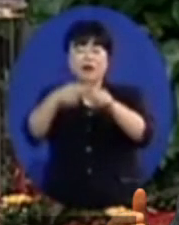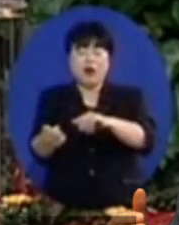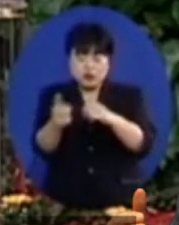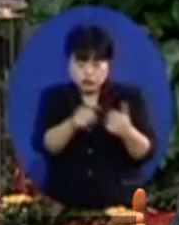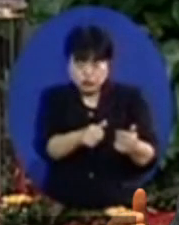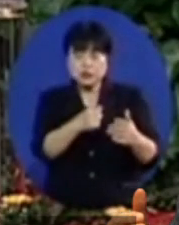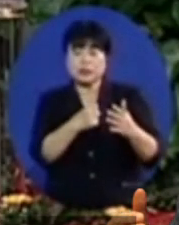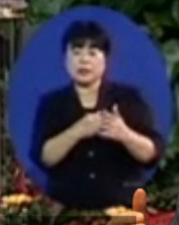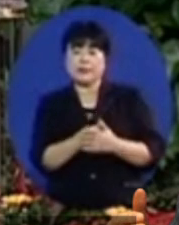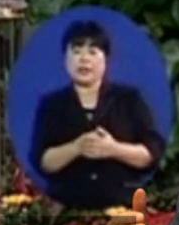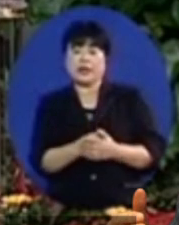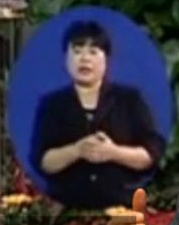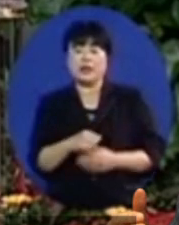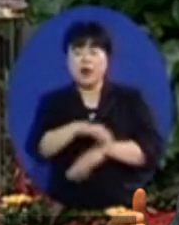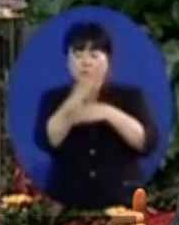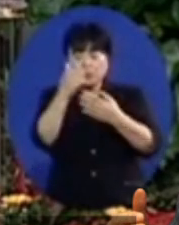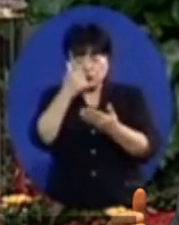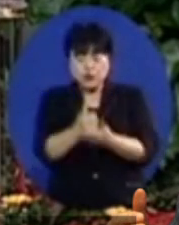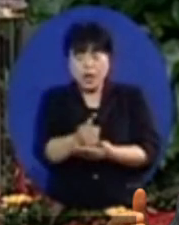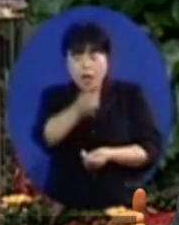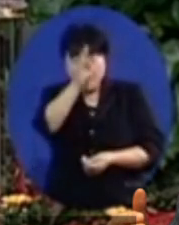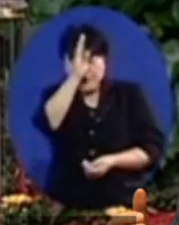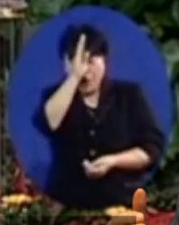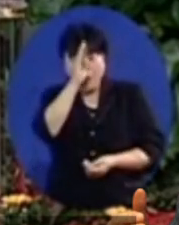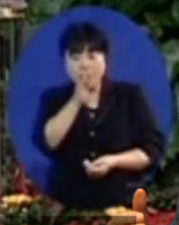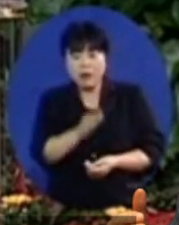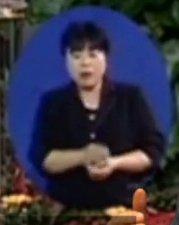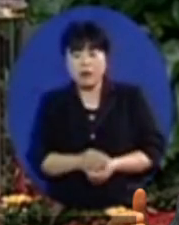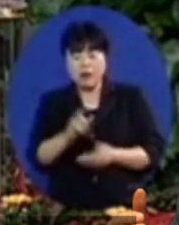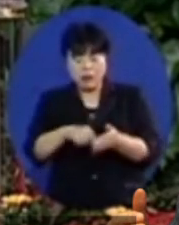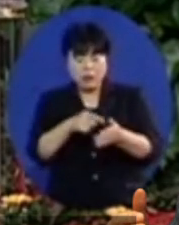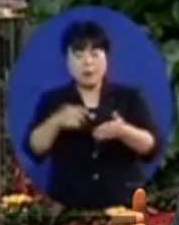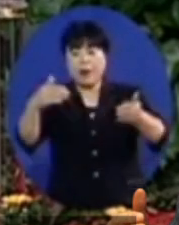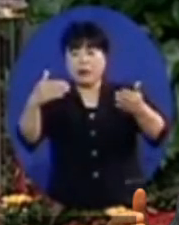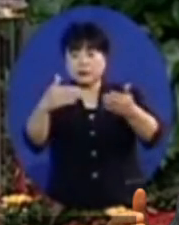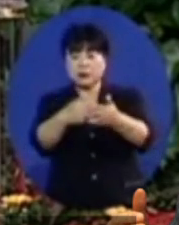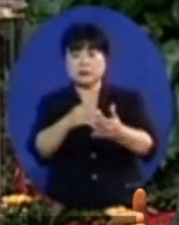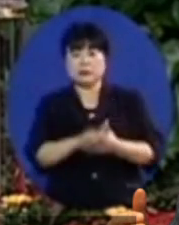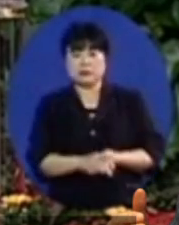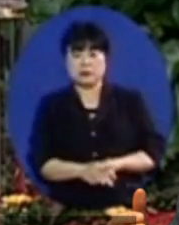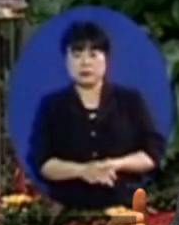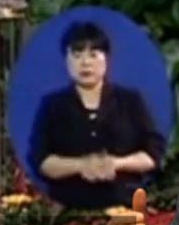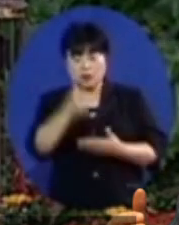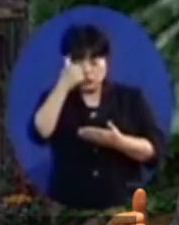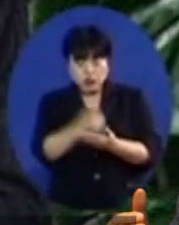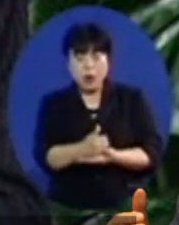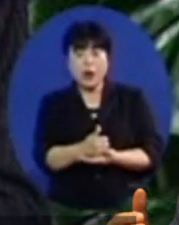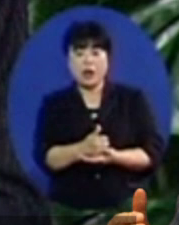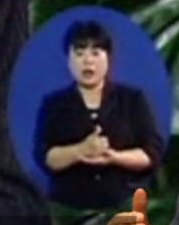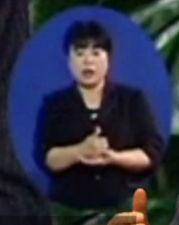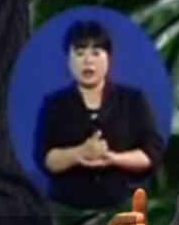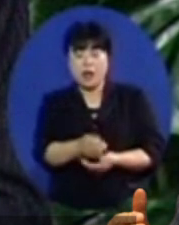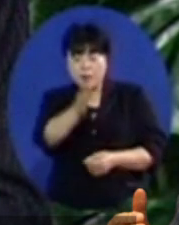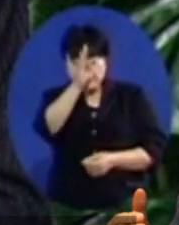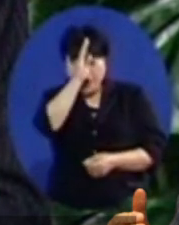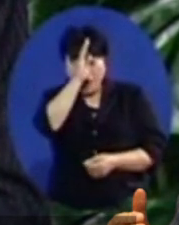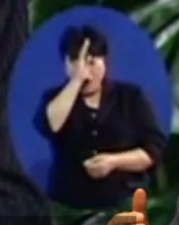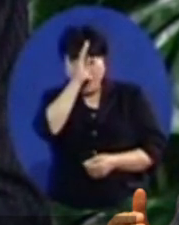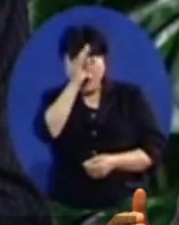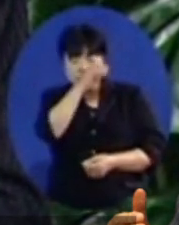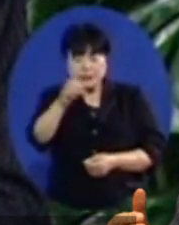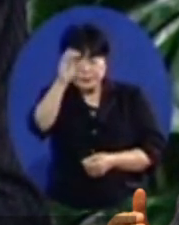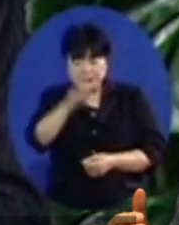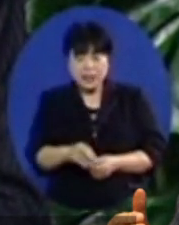죽으심으로 우리의 모든 죄와 질병은 이미 청산되었습니다. 죄와 질병은